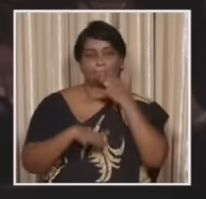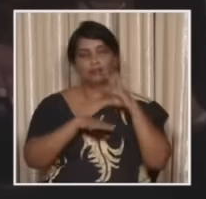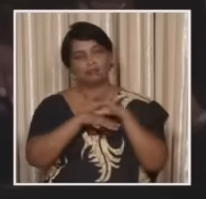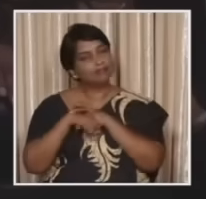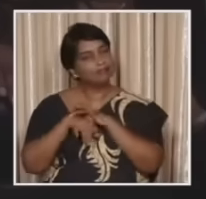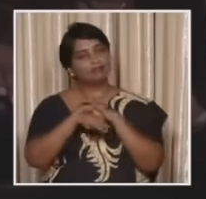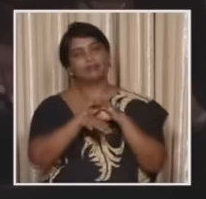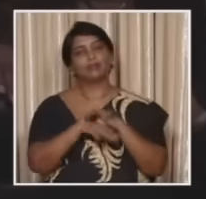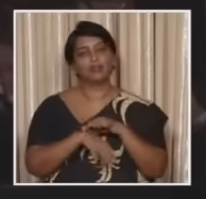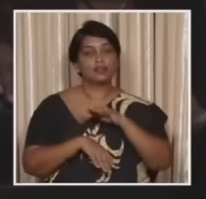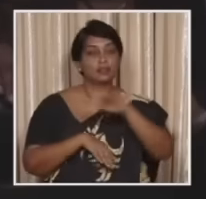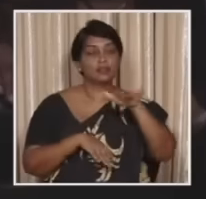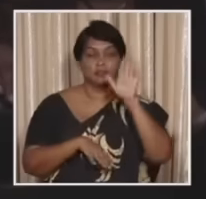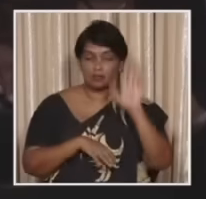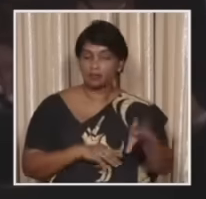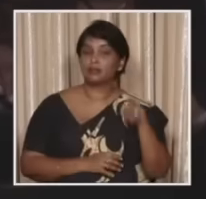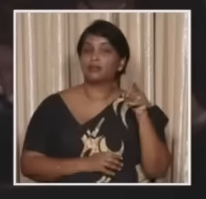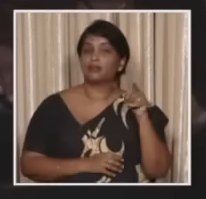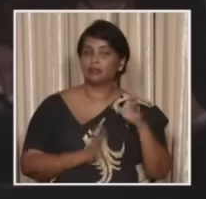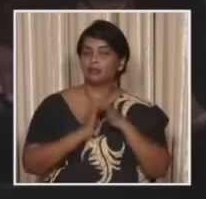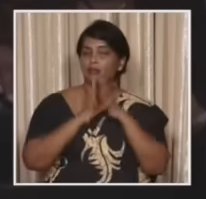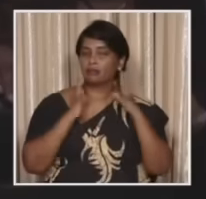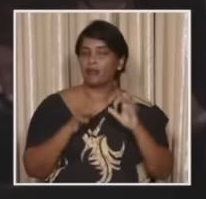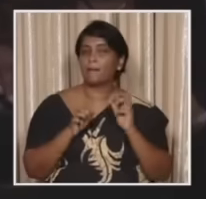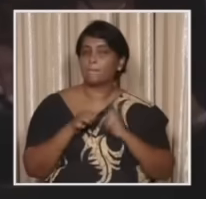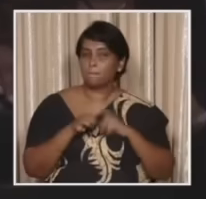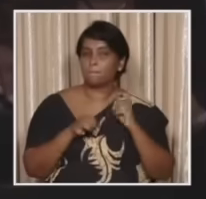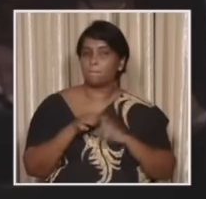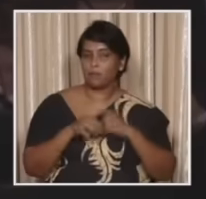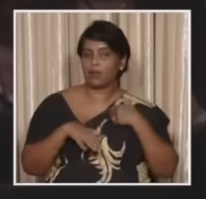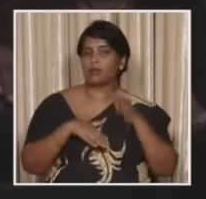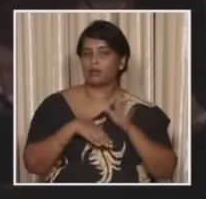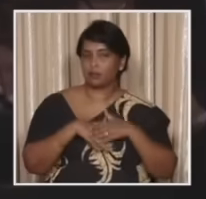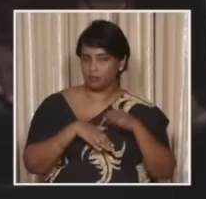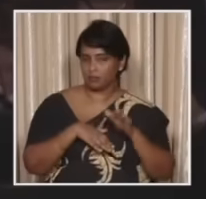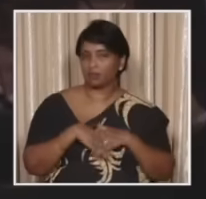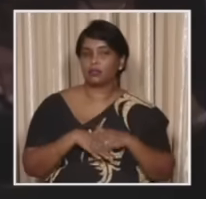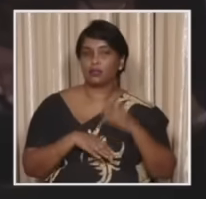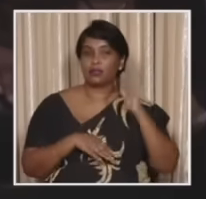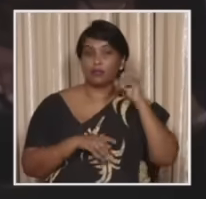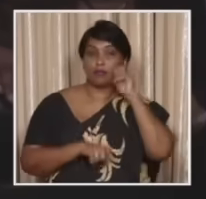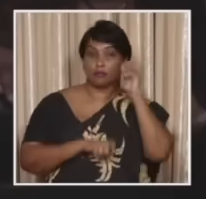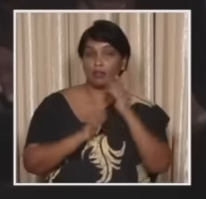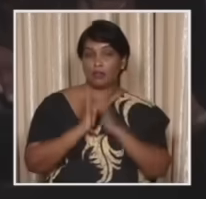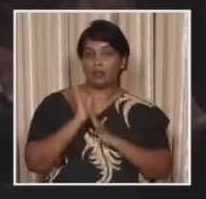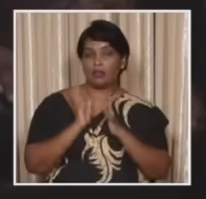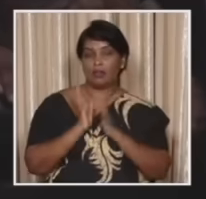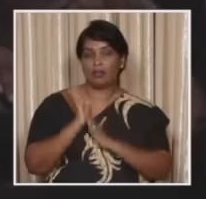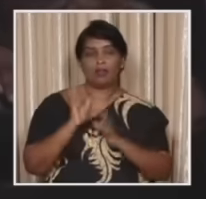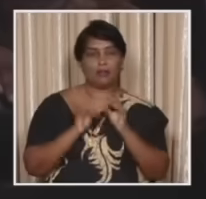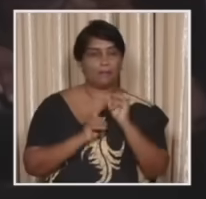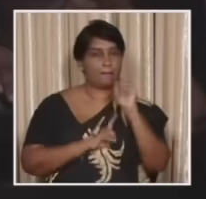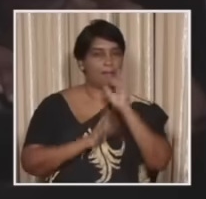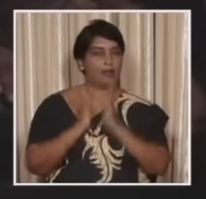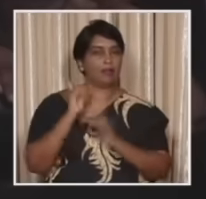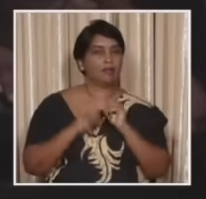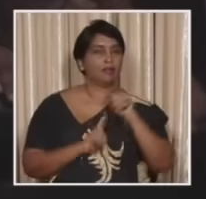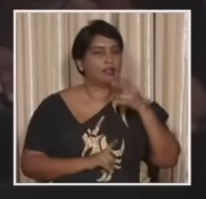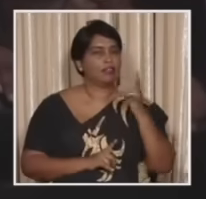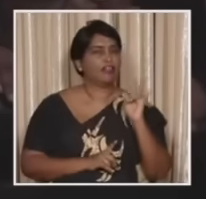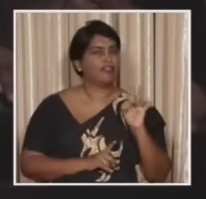ඒ නිසා සමාජයේ වෙන බරපතල ප්‍රශ්න වලට මූණ දෙනවා. විශේෂයෙන්ම ජනතා නියෝජිත දෙයක් කැරෙන මේ 225